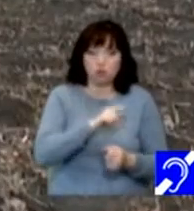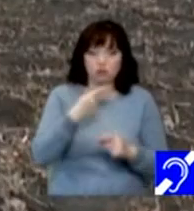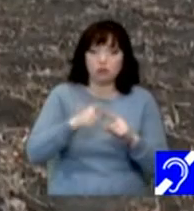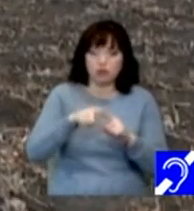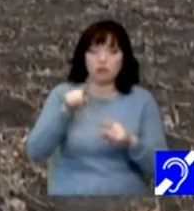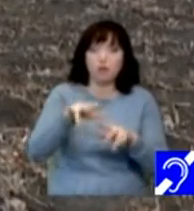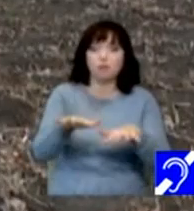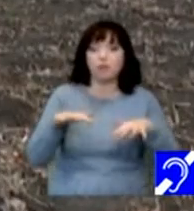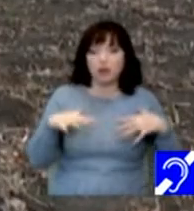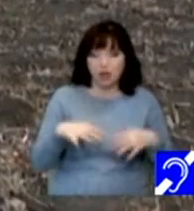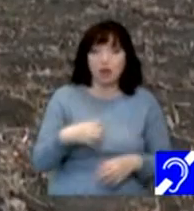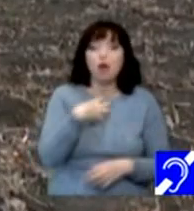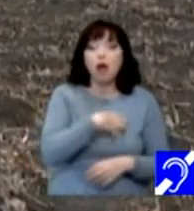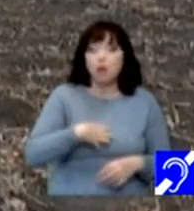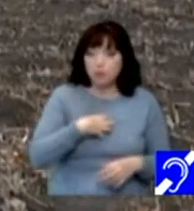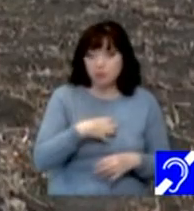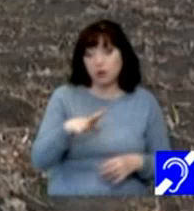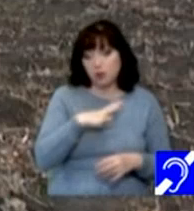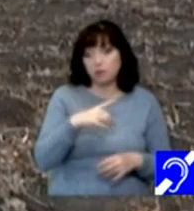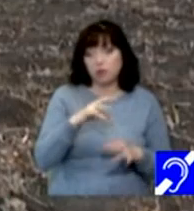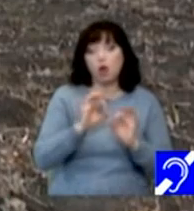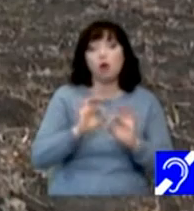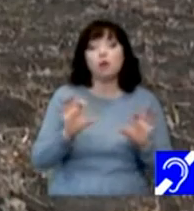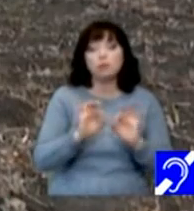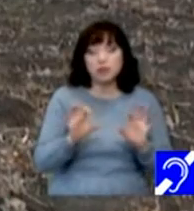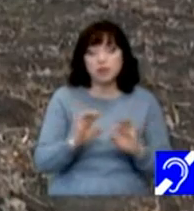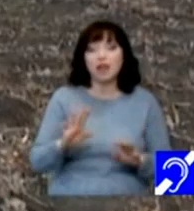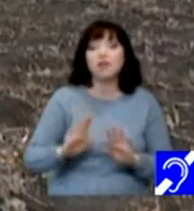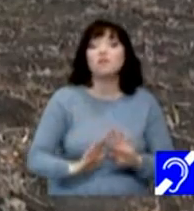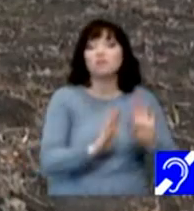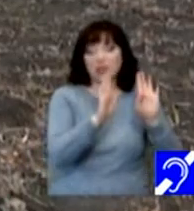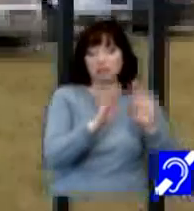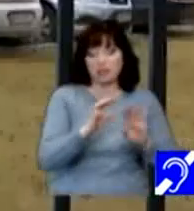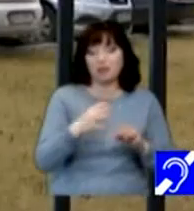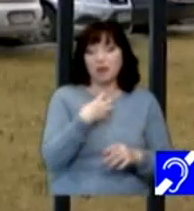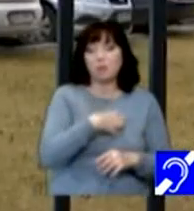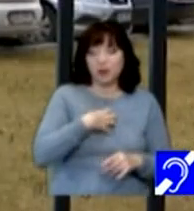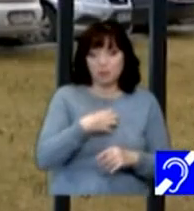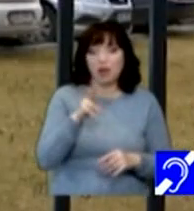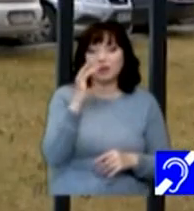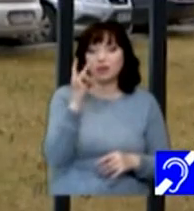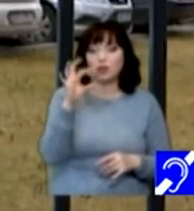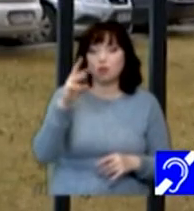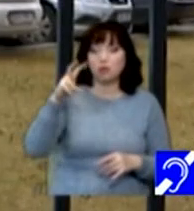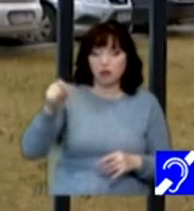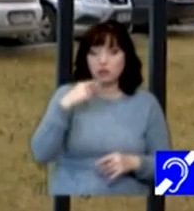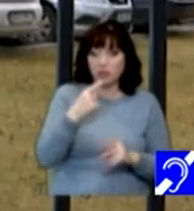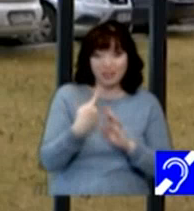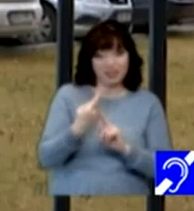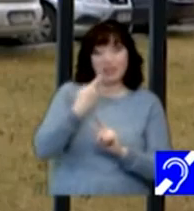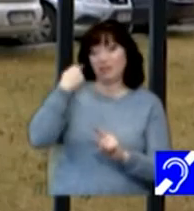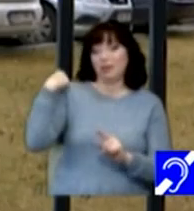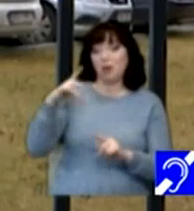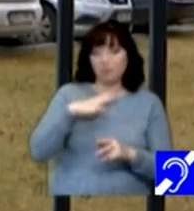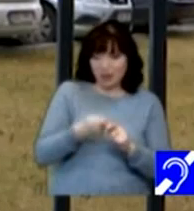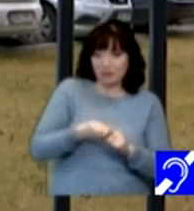instituției. Solicitarea primăriei a fost comentată de fostul viceprimar Victor Chironda pe rețelele sociale. El a amintit că anterior a adresat